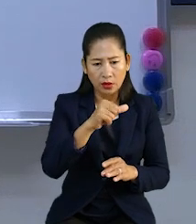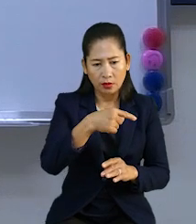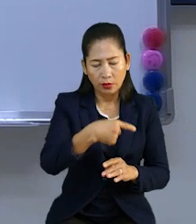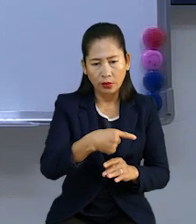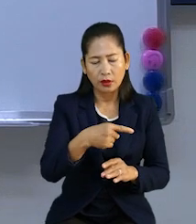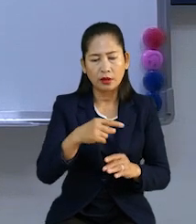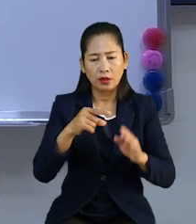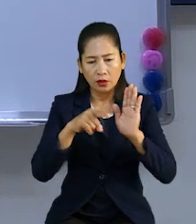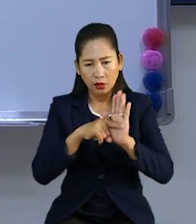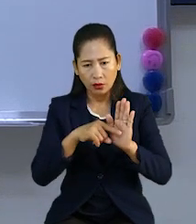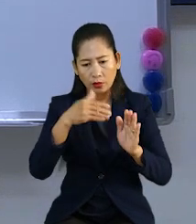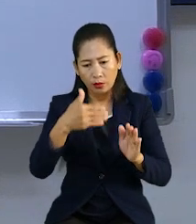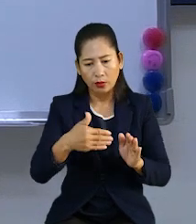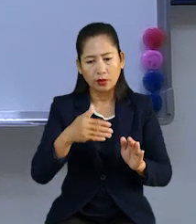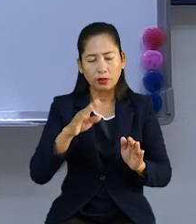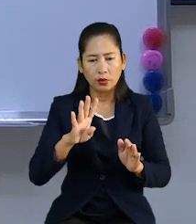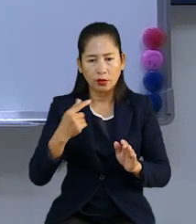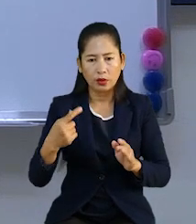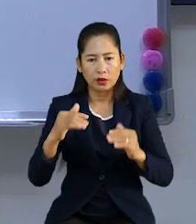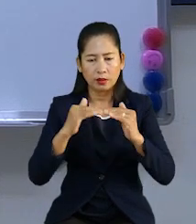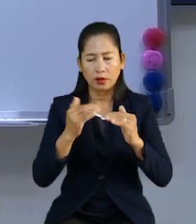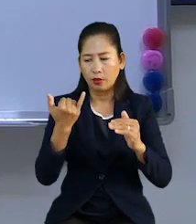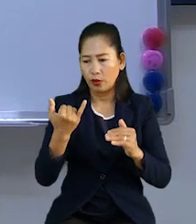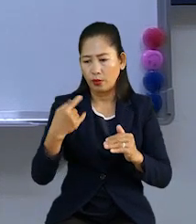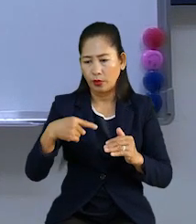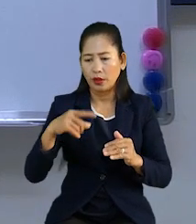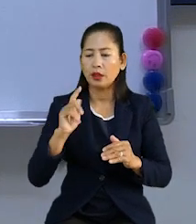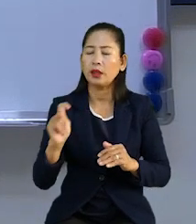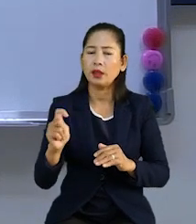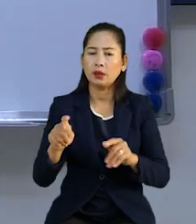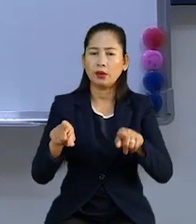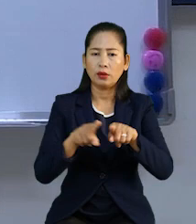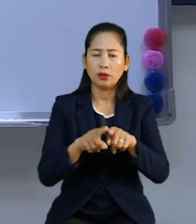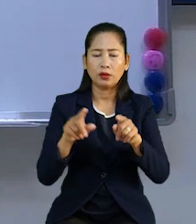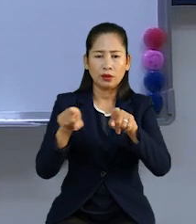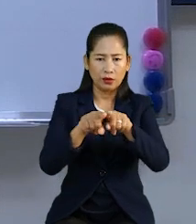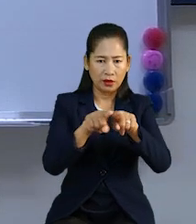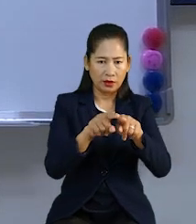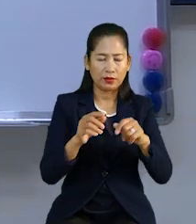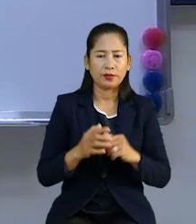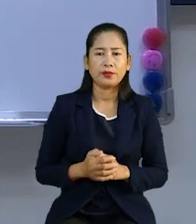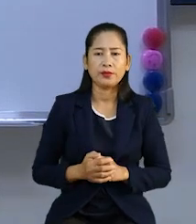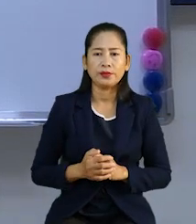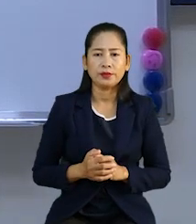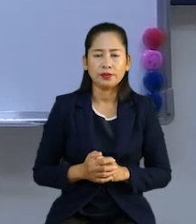mà ấy bầm muối quan rìa chả chân đối nè